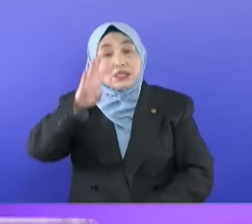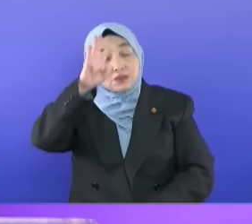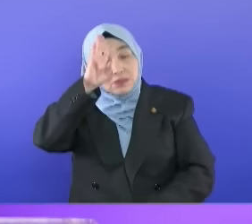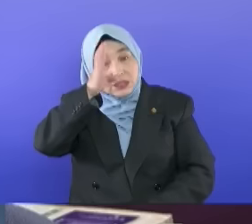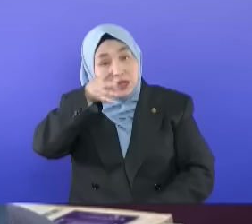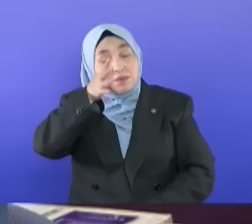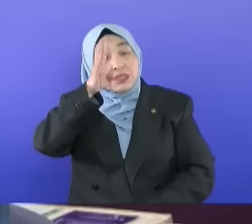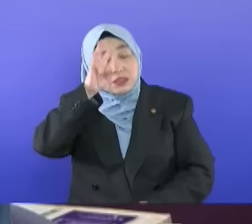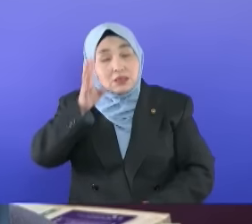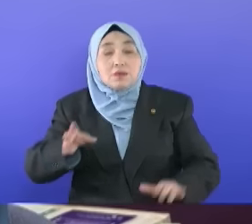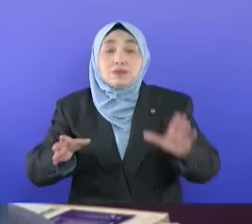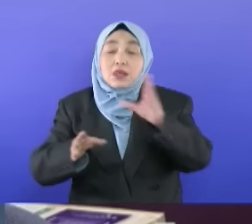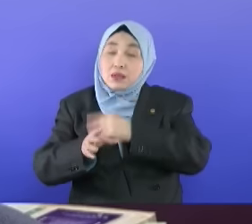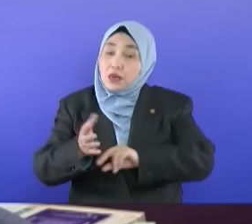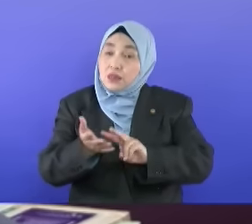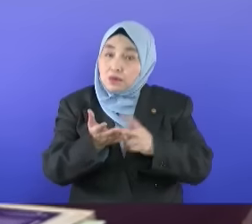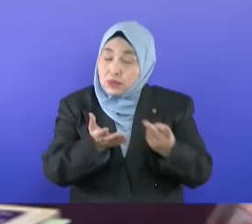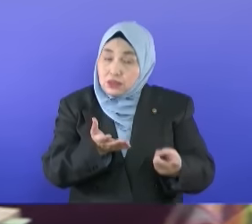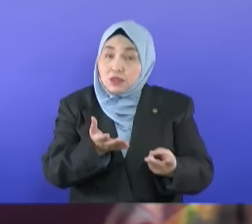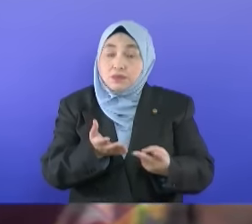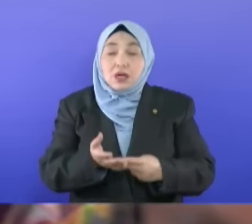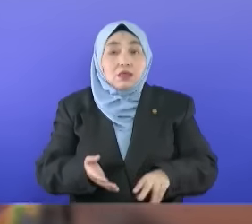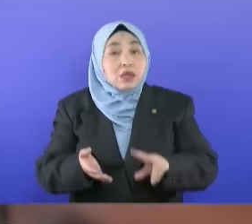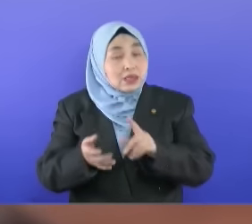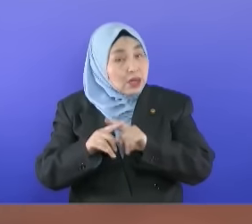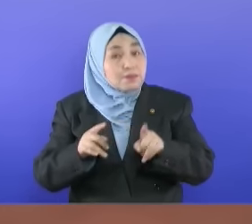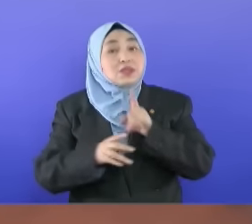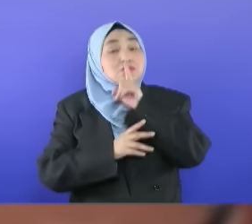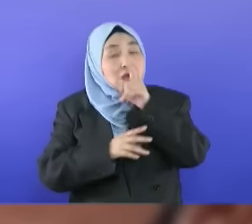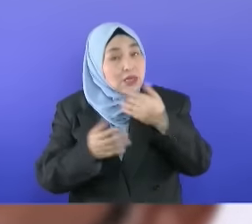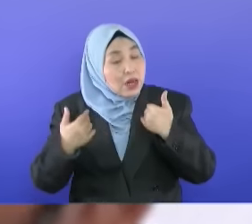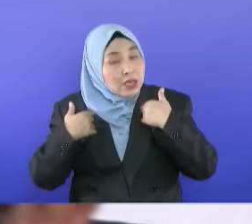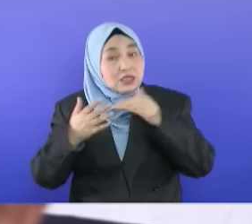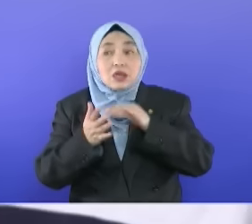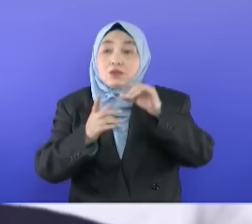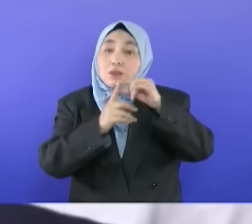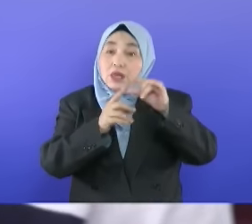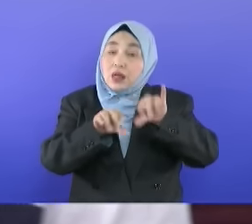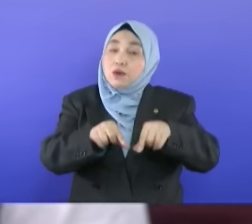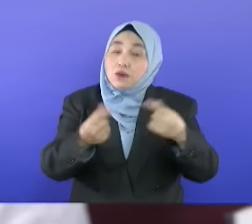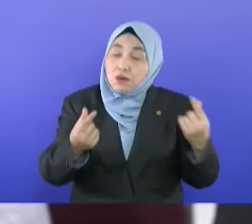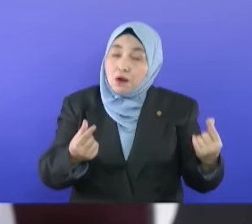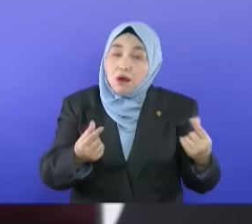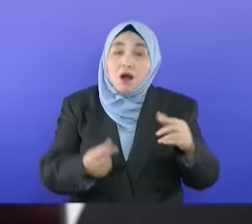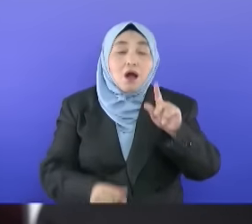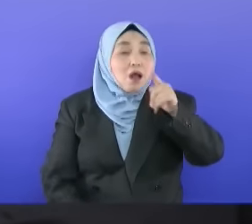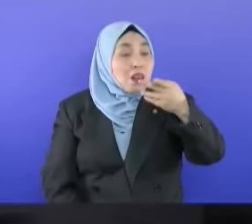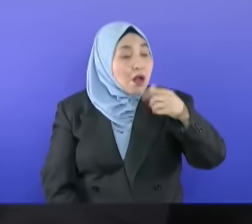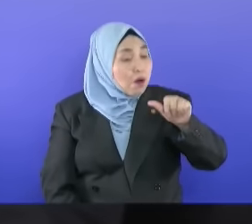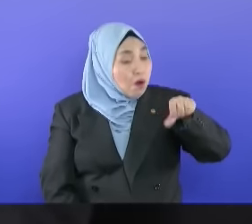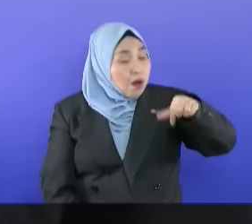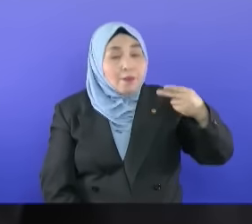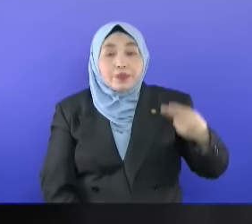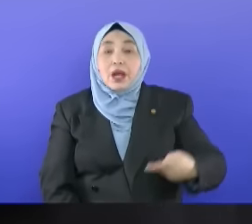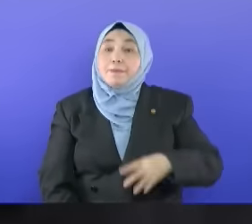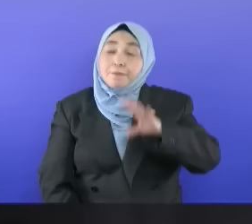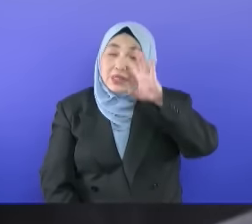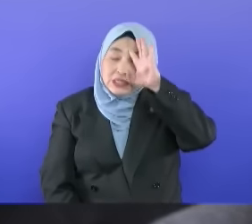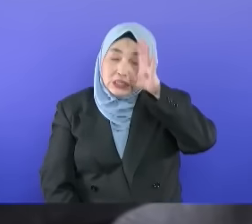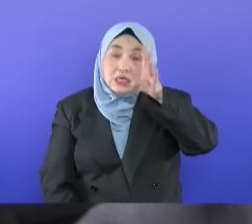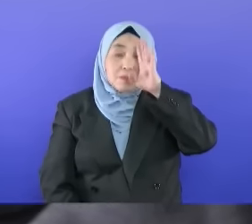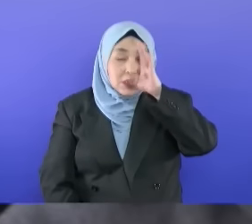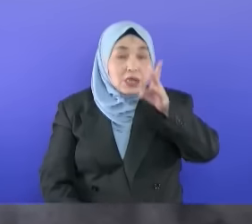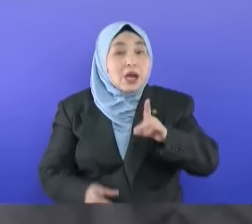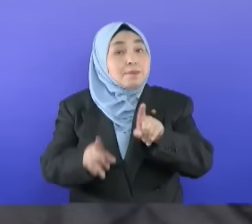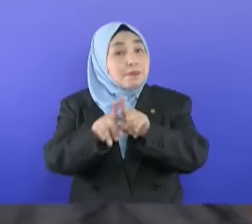sebagai terjemahannya pencipta Sebenarnya ada satu lagi istilah dalam Alquran yaitu khalaqah yaitu menciptakan juga